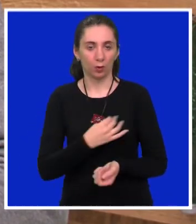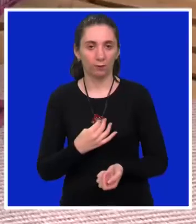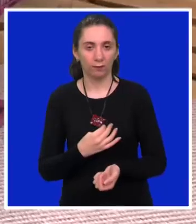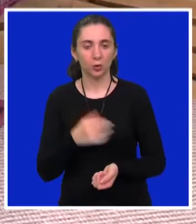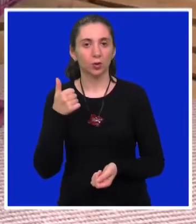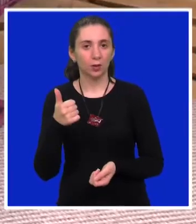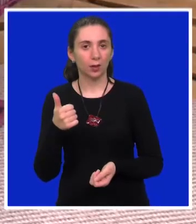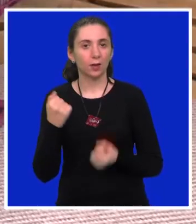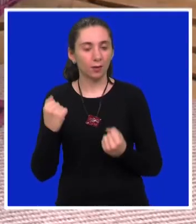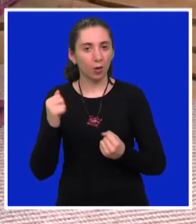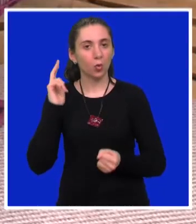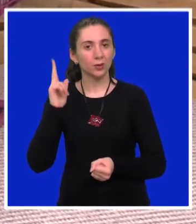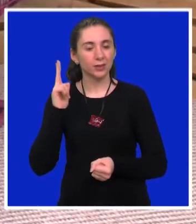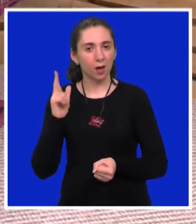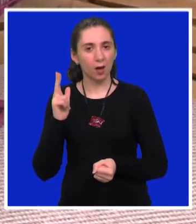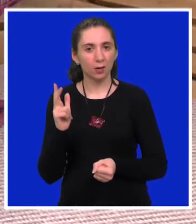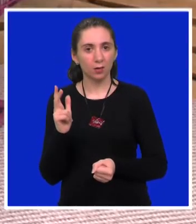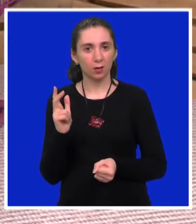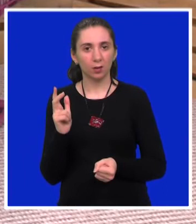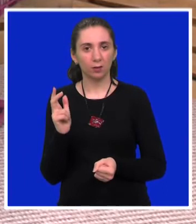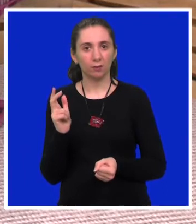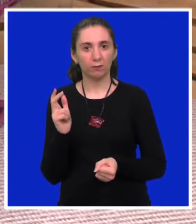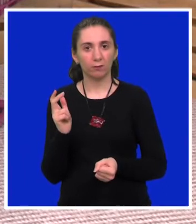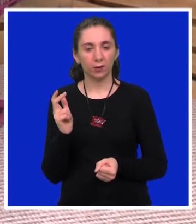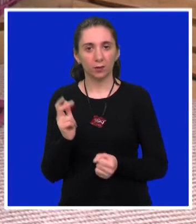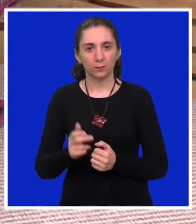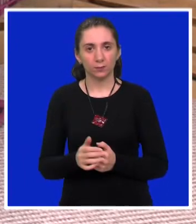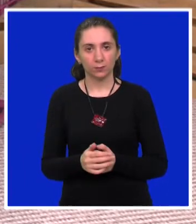Hrvatskoj, jedan zaista zahtjevan